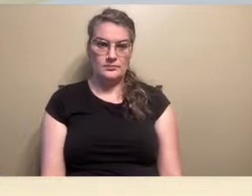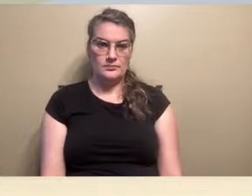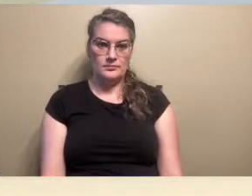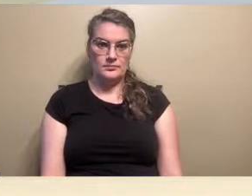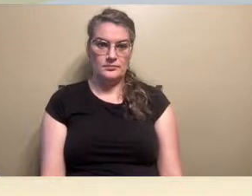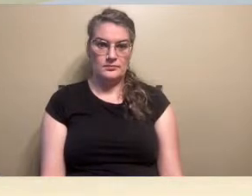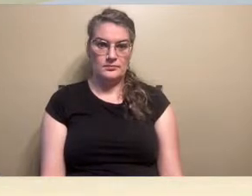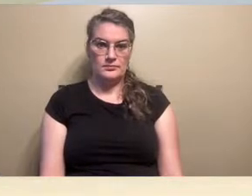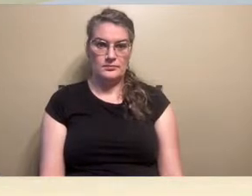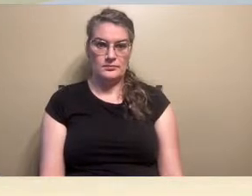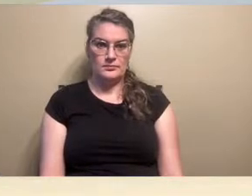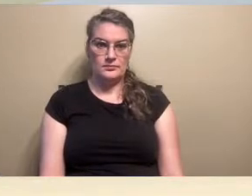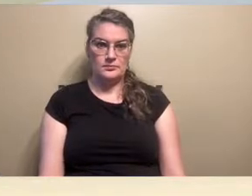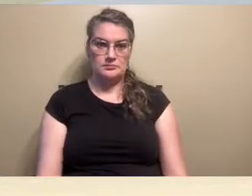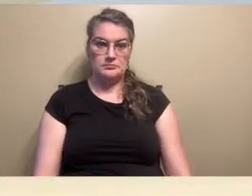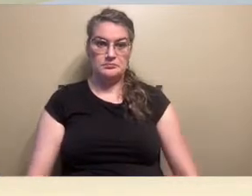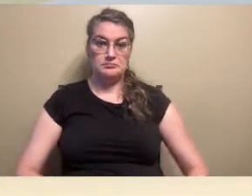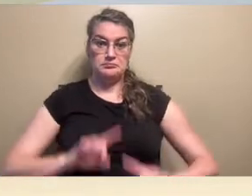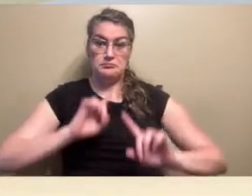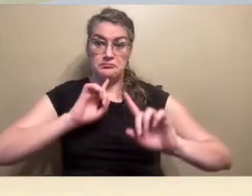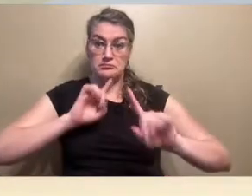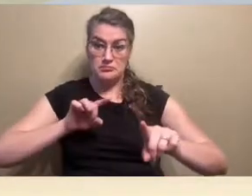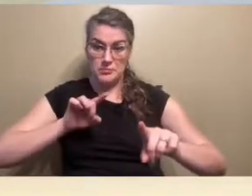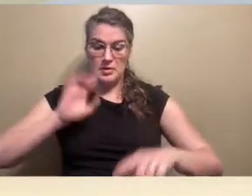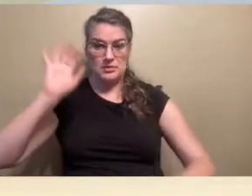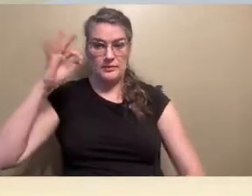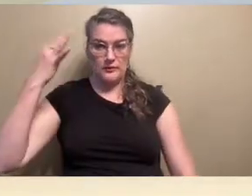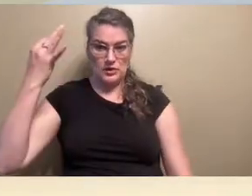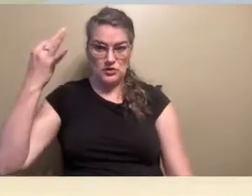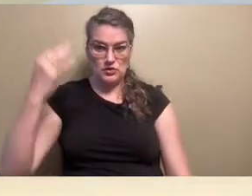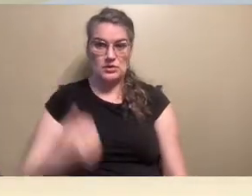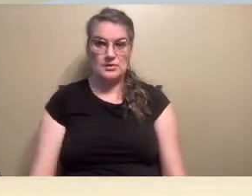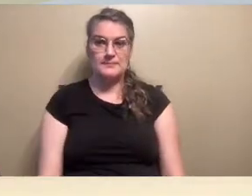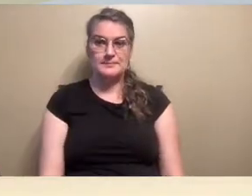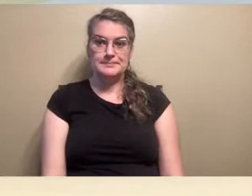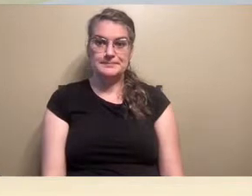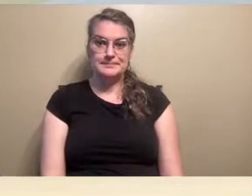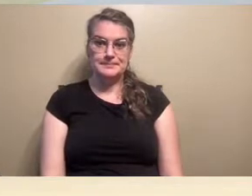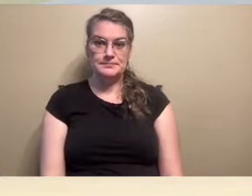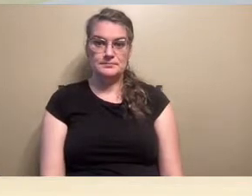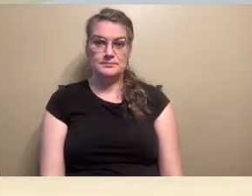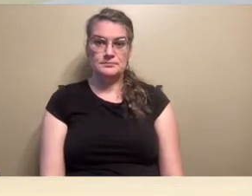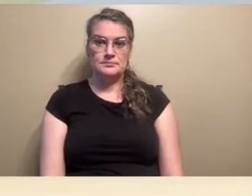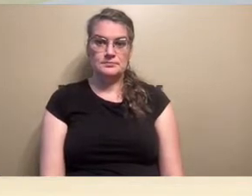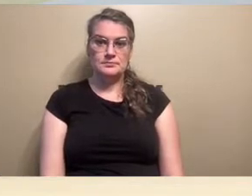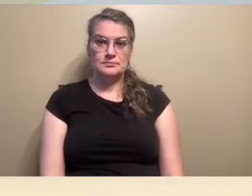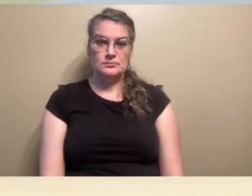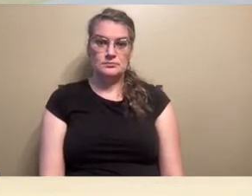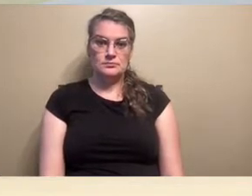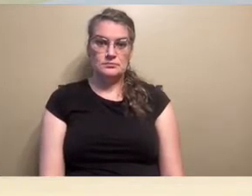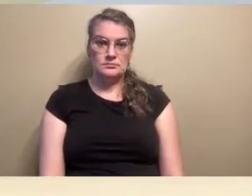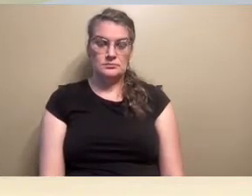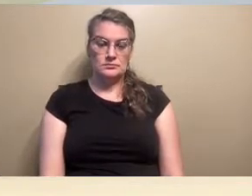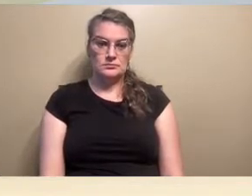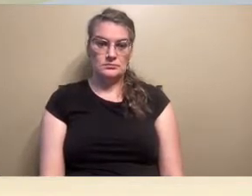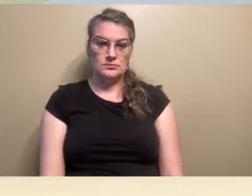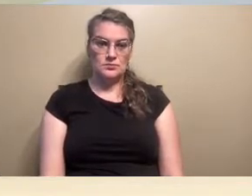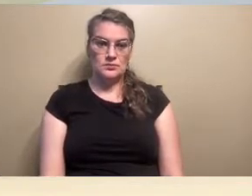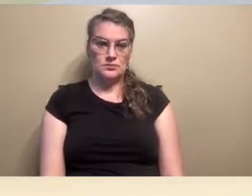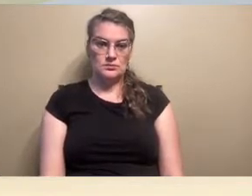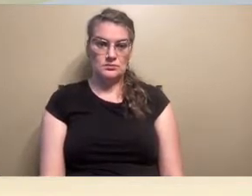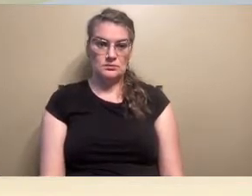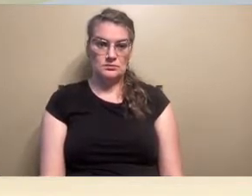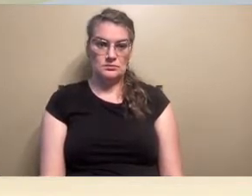l'île? En premier, on pense qu'on va avoir un niveau de vaccination que les